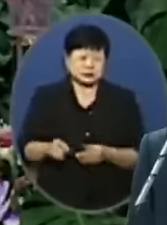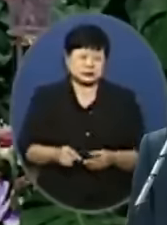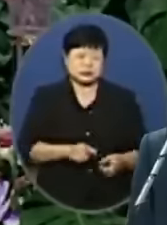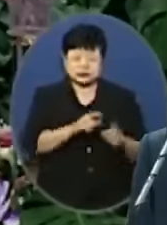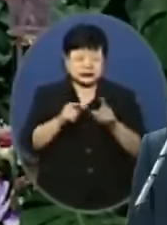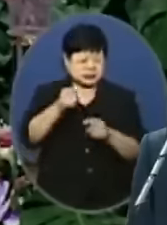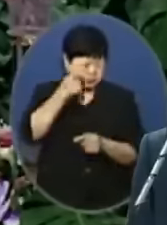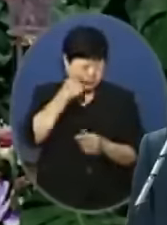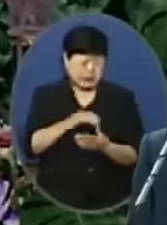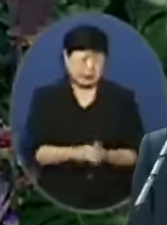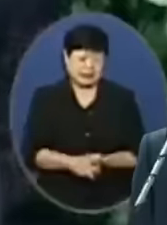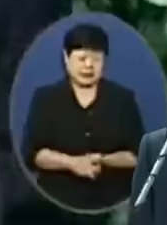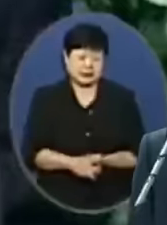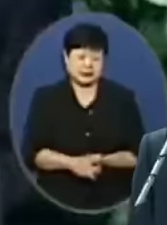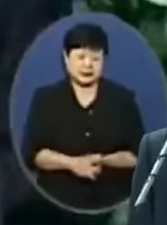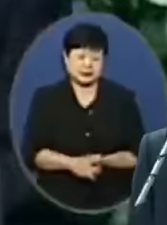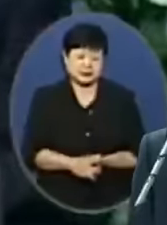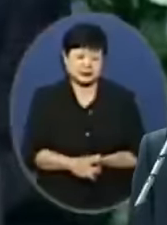살지 못합니다.